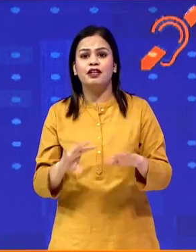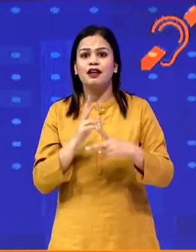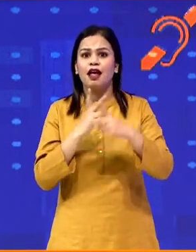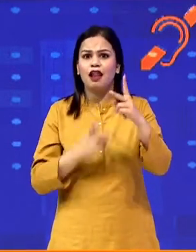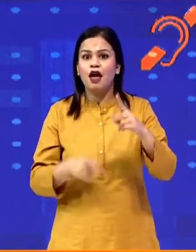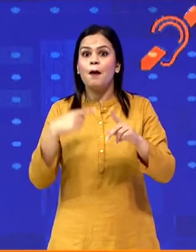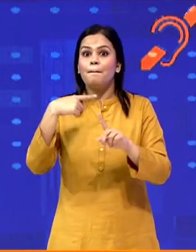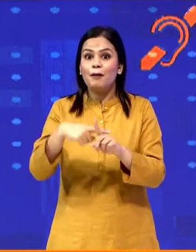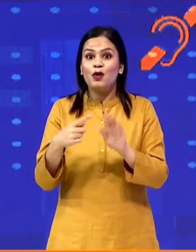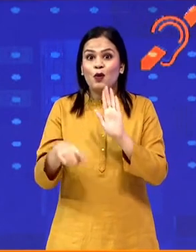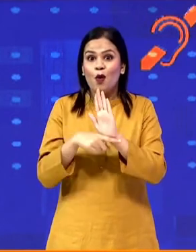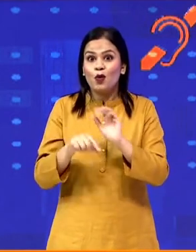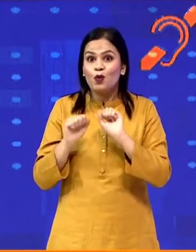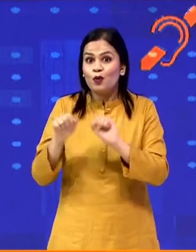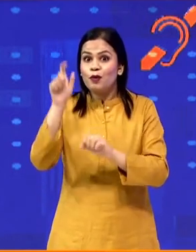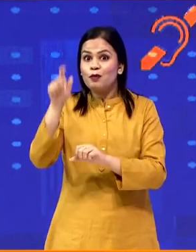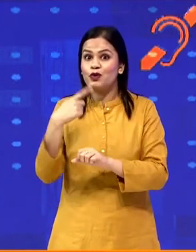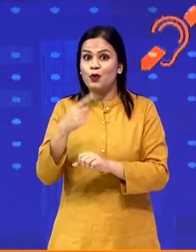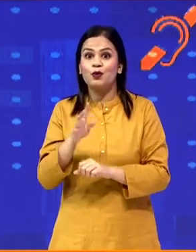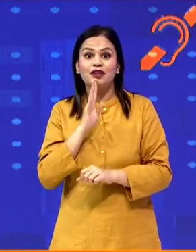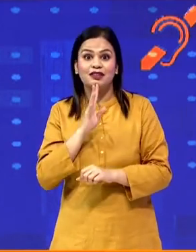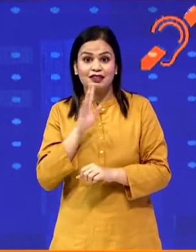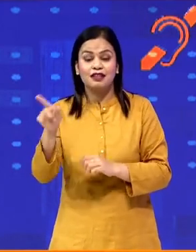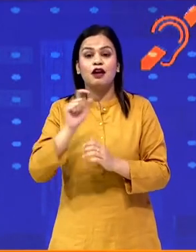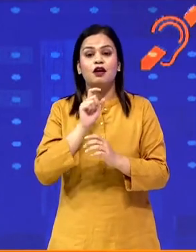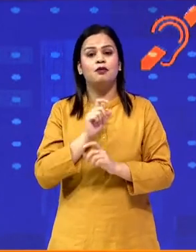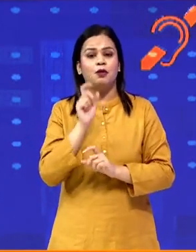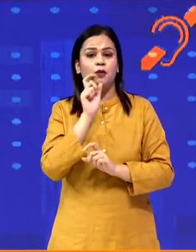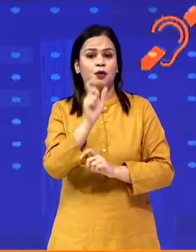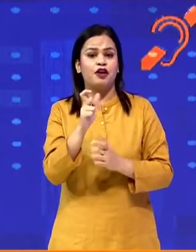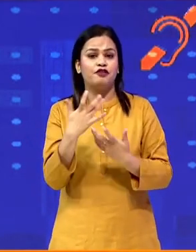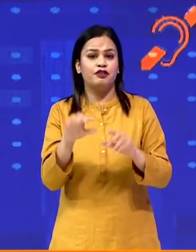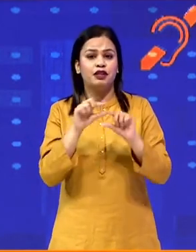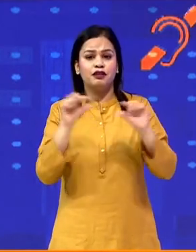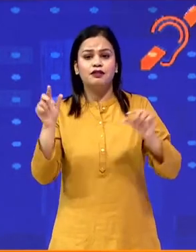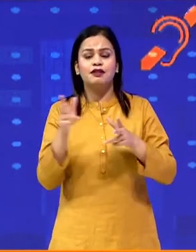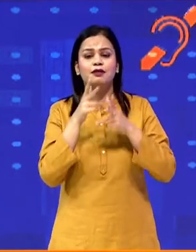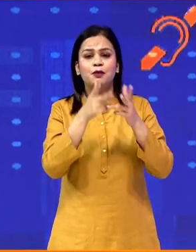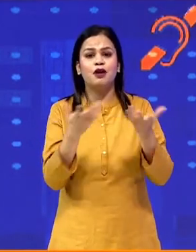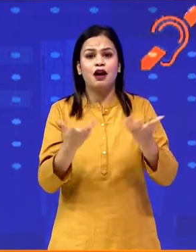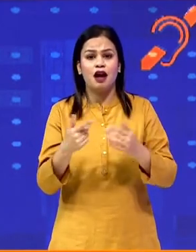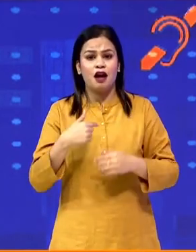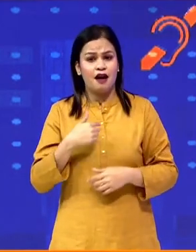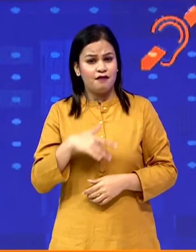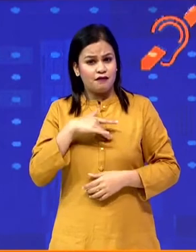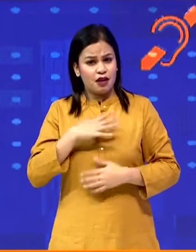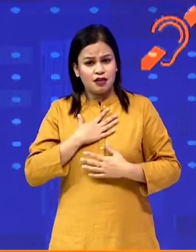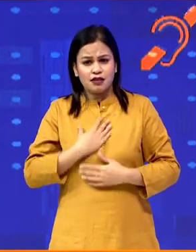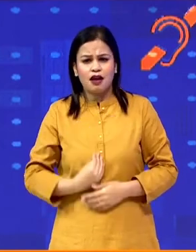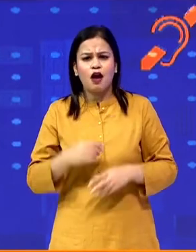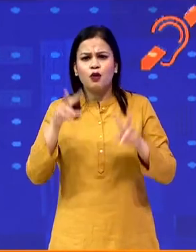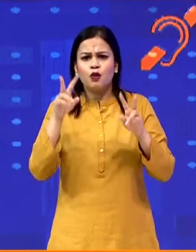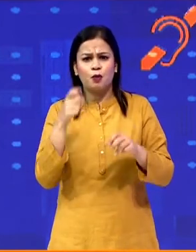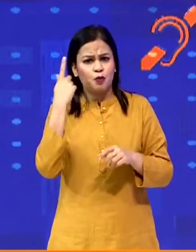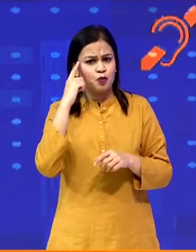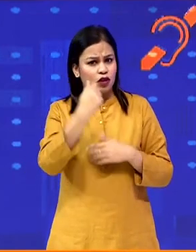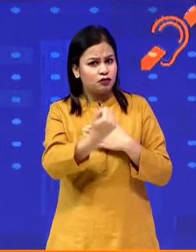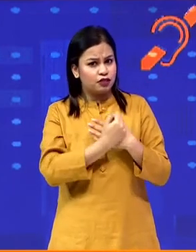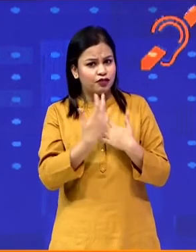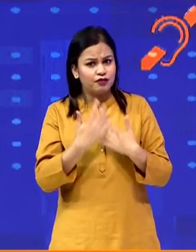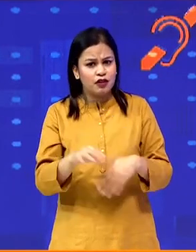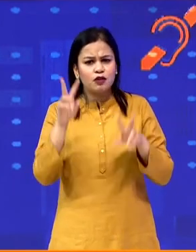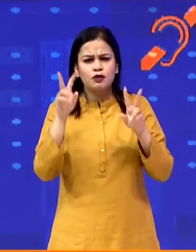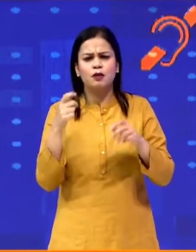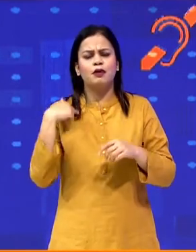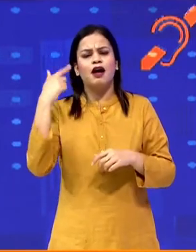प्रवक्ता ने आपके लिए शेर अज किया है की यह बेवफा हो गया अफसोस इस बात का